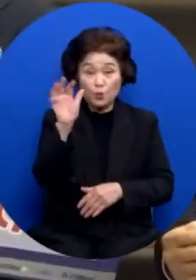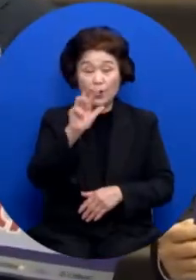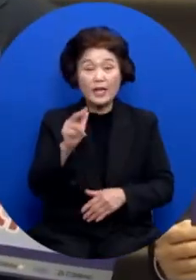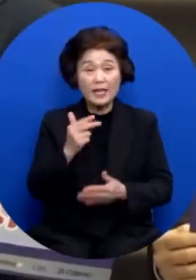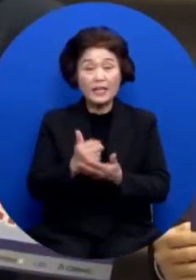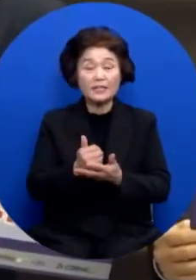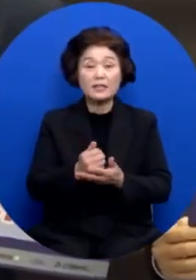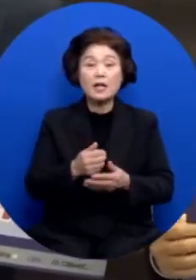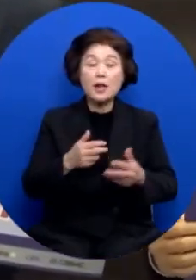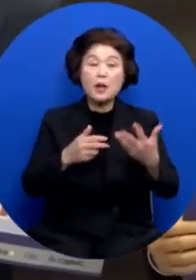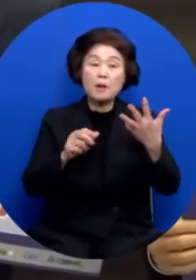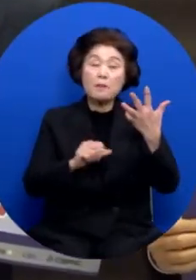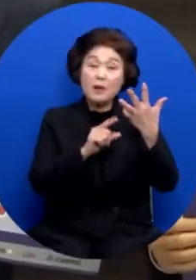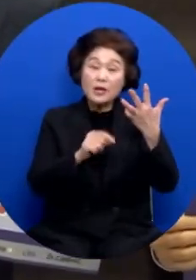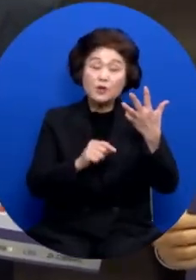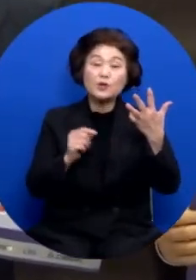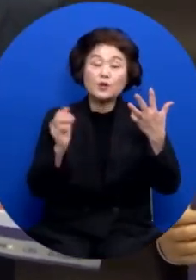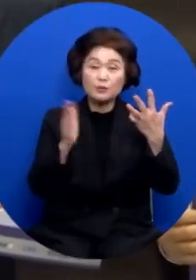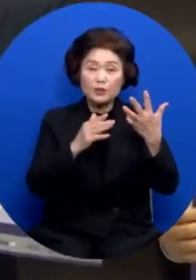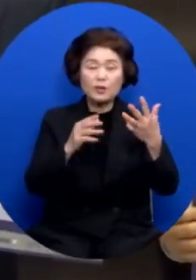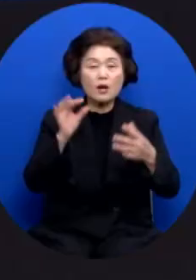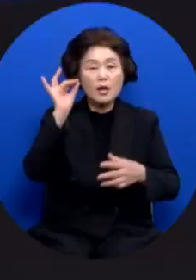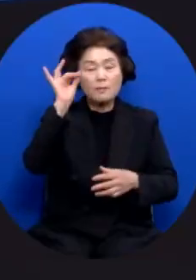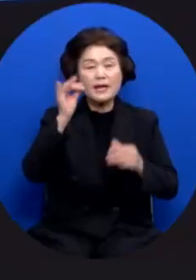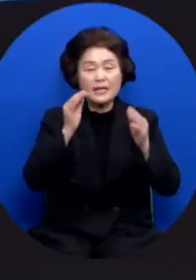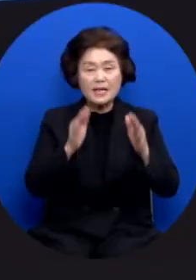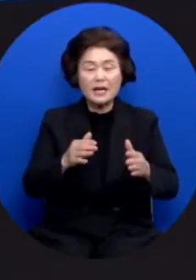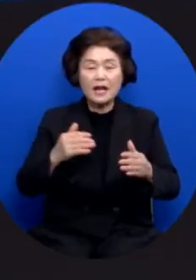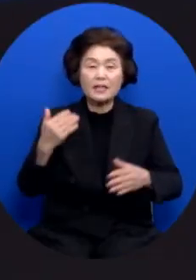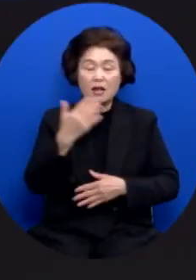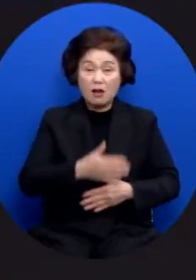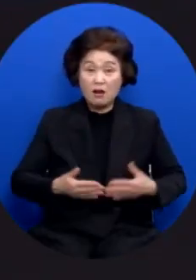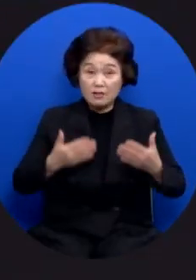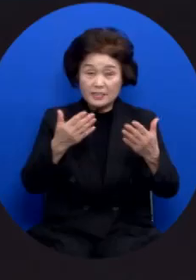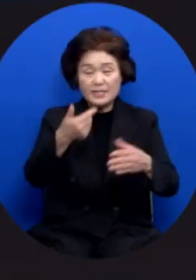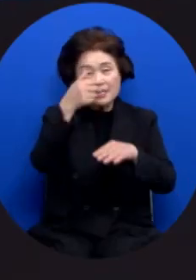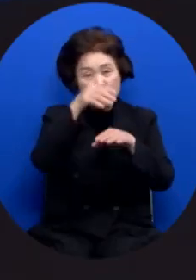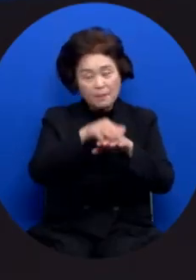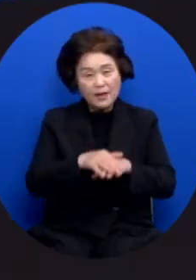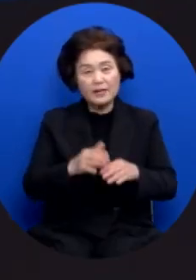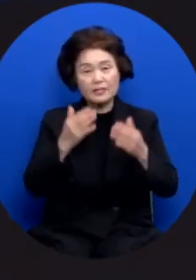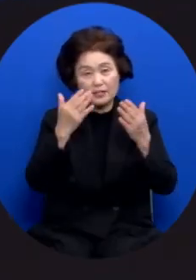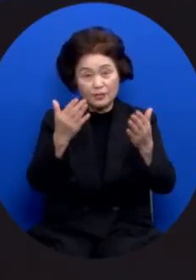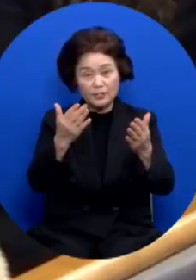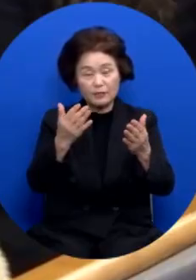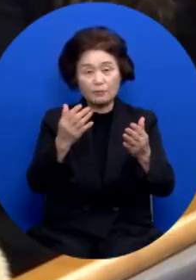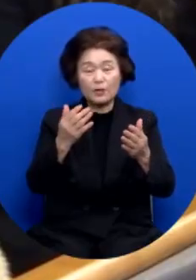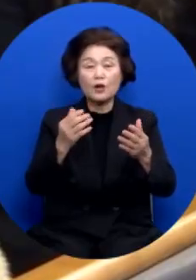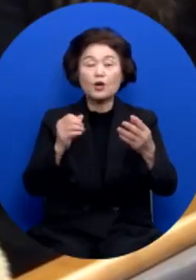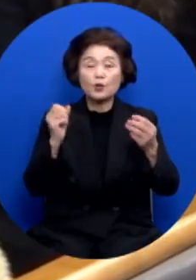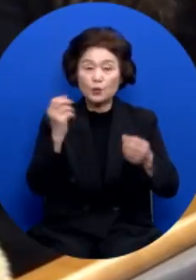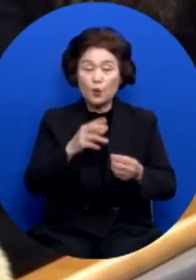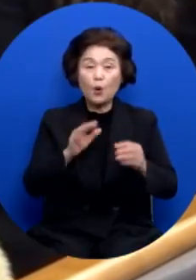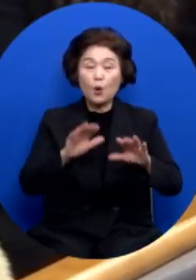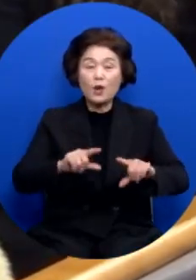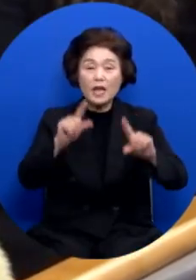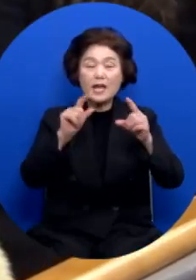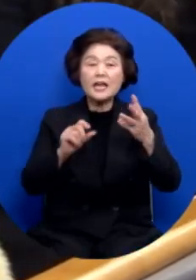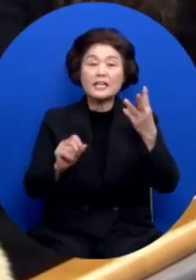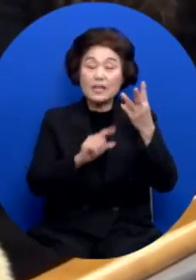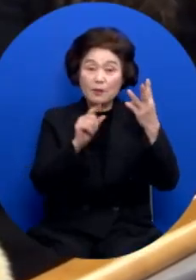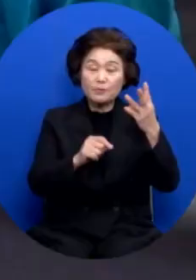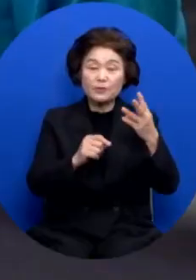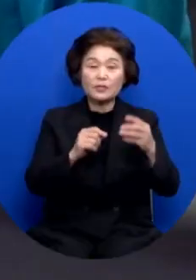8일부터 저출산 극복을 위한 100일간의 헌신 예배 기도 행진을 진행하고 있으며 오는 3월부터는 대구,